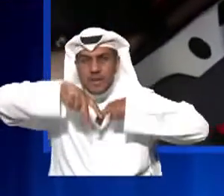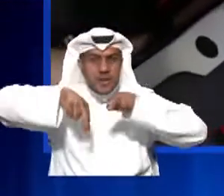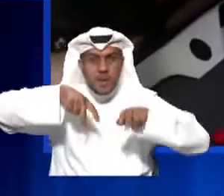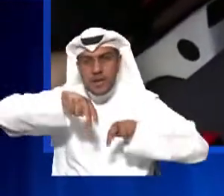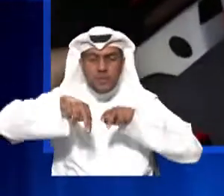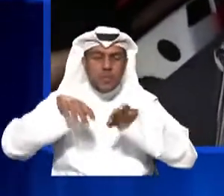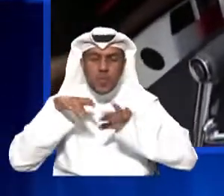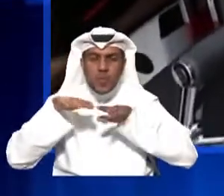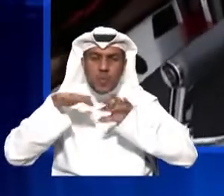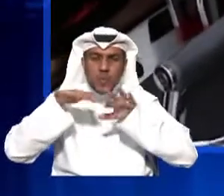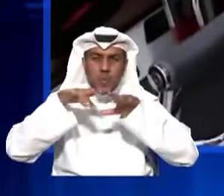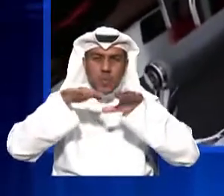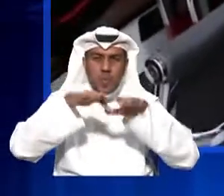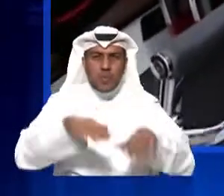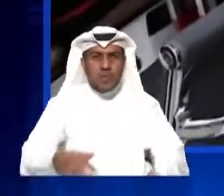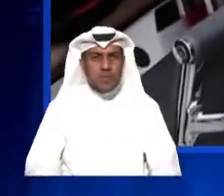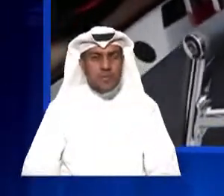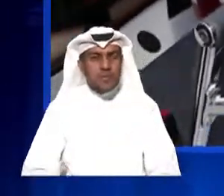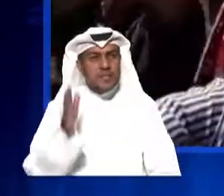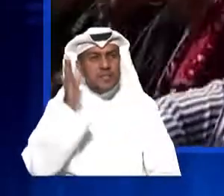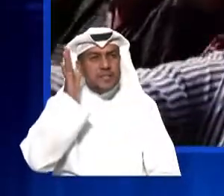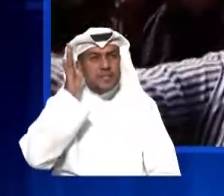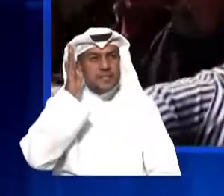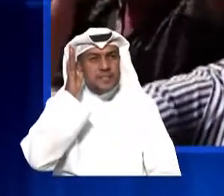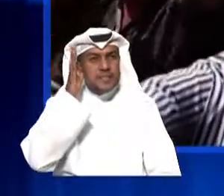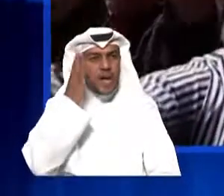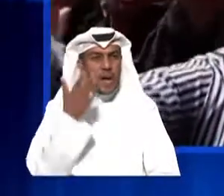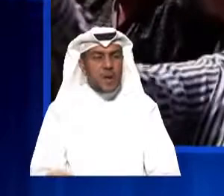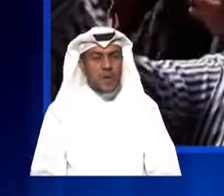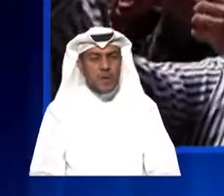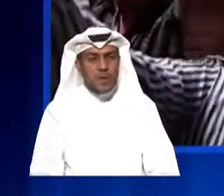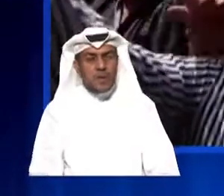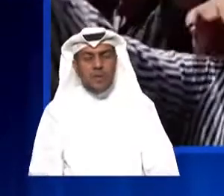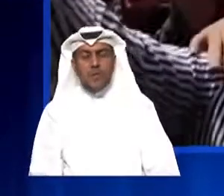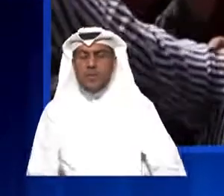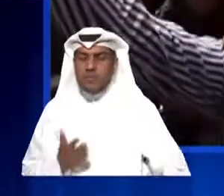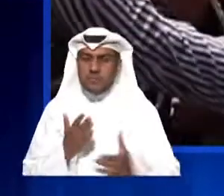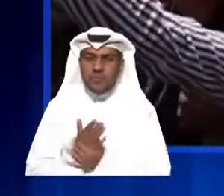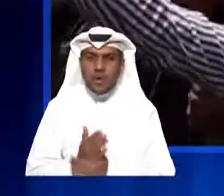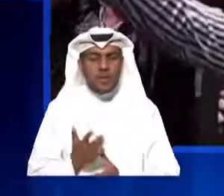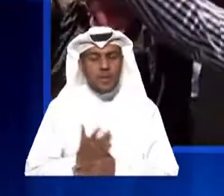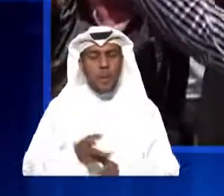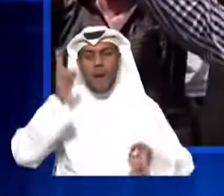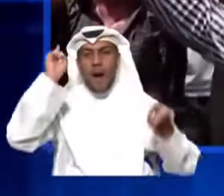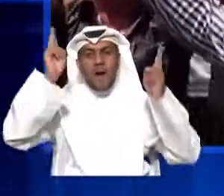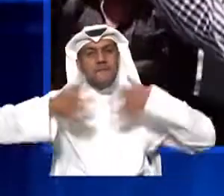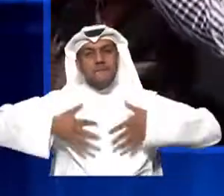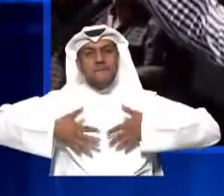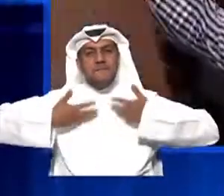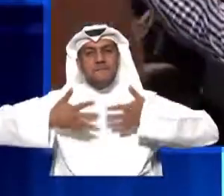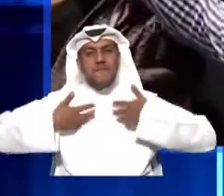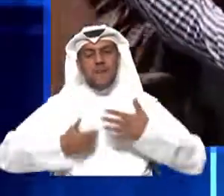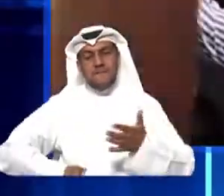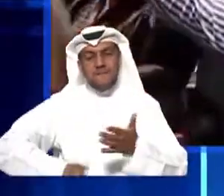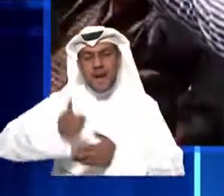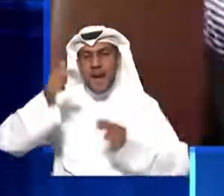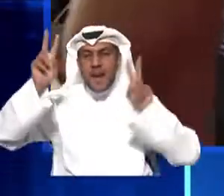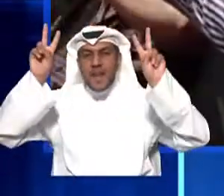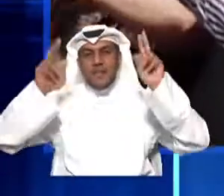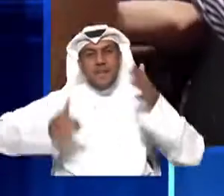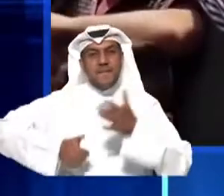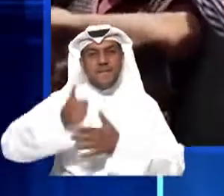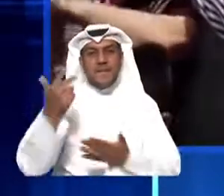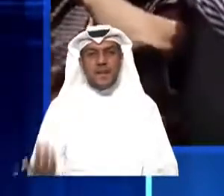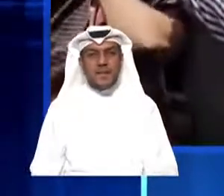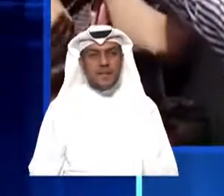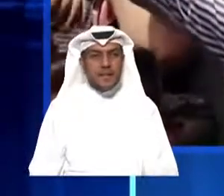لتعتدي على المصلين الفلسطينيين الذين توافدوا بالآلاف احتفالا بنصر المقاومة الفلسطينية في